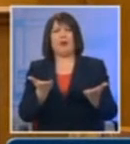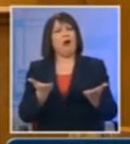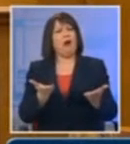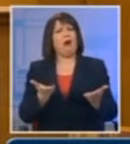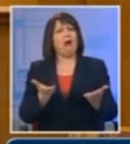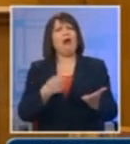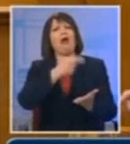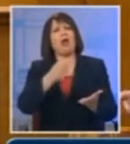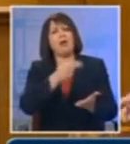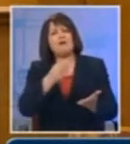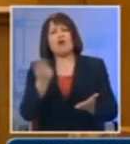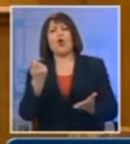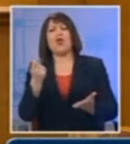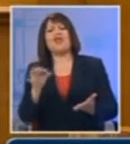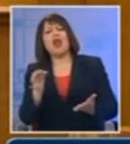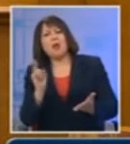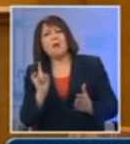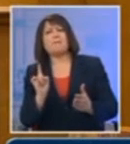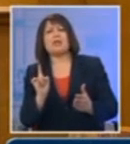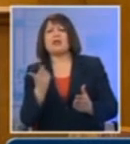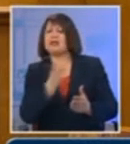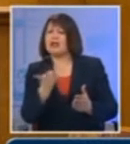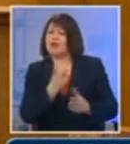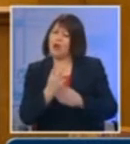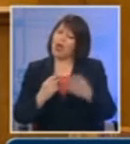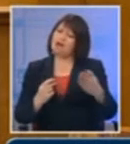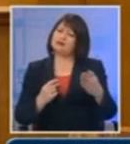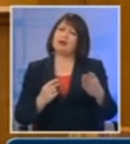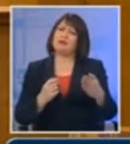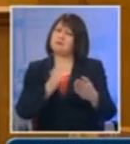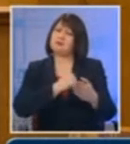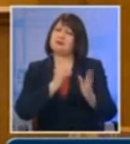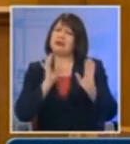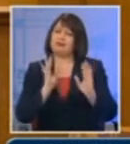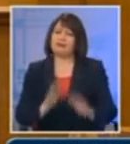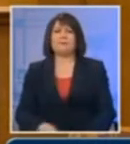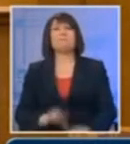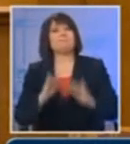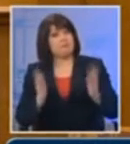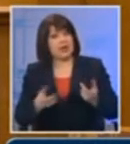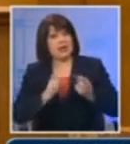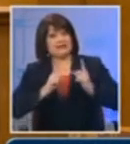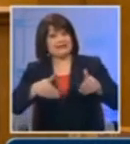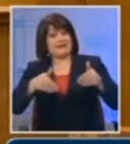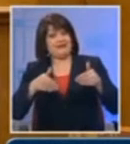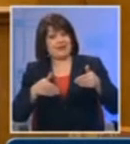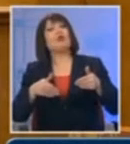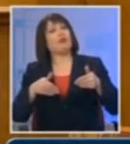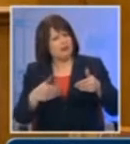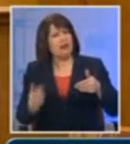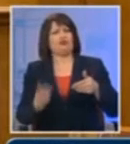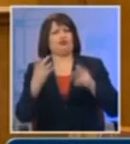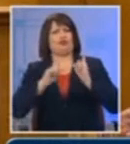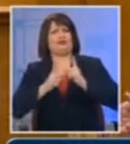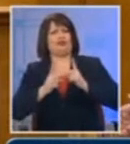και τις ονομάζετε μάλιστα και τις δύο αριστερές. Και συμβιβασμό και νέα συμφωνία